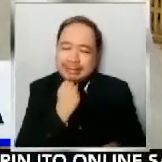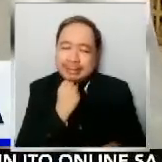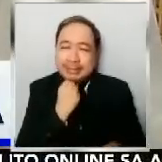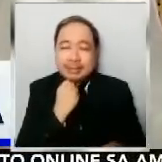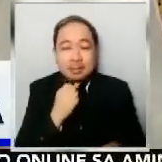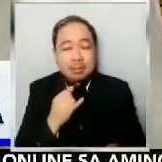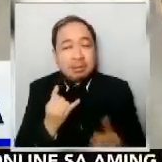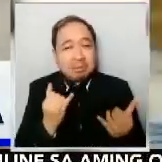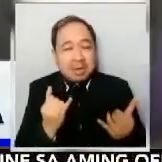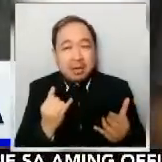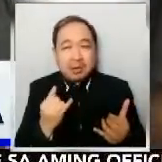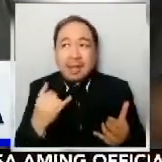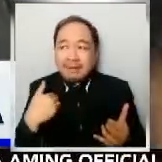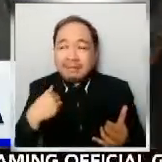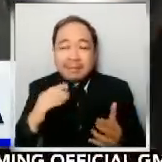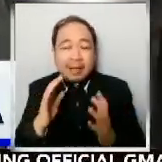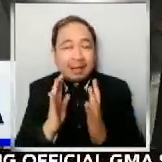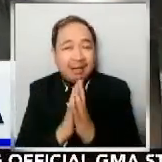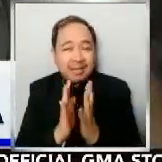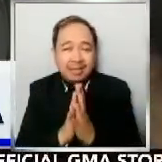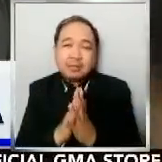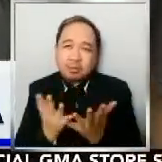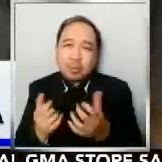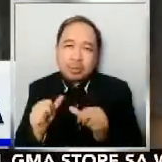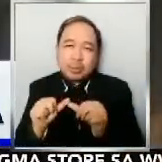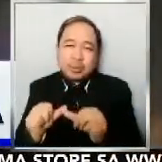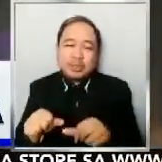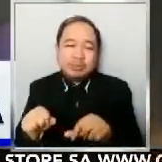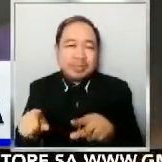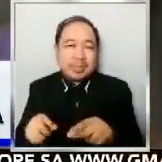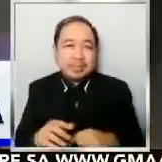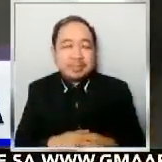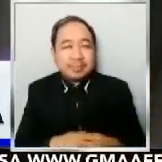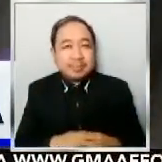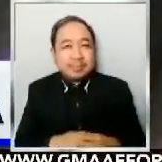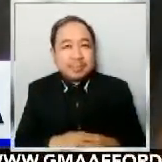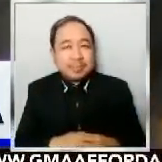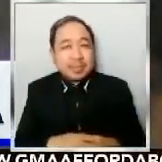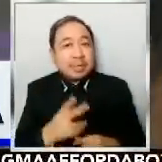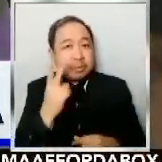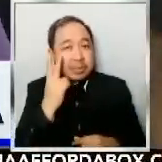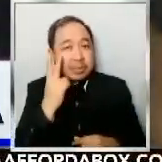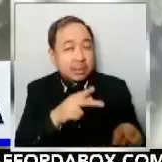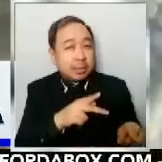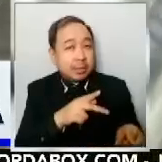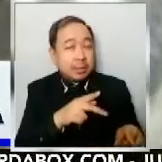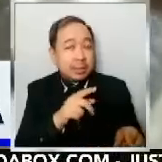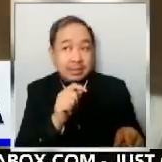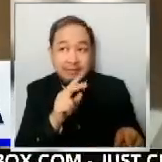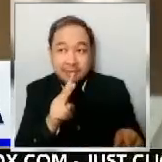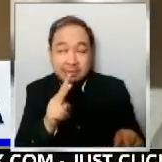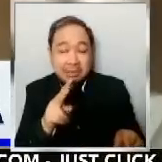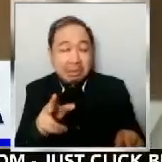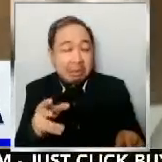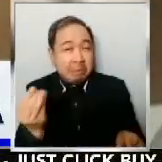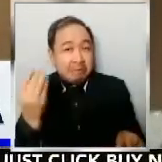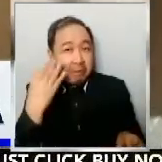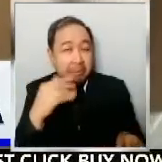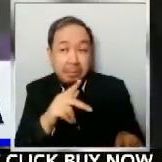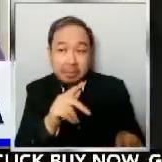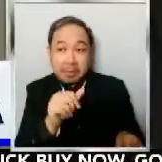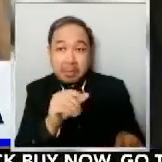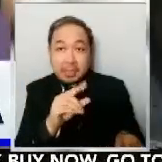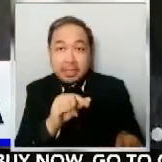kami, kasi may kantin po kami. May nako ko sa TV na may kota kadiwa, pumunta na ako dito. Dahil nandito ka na, sa amin